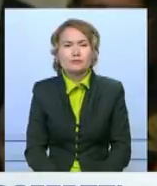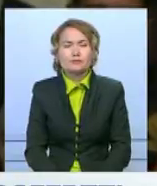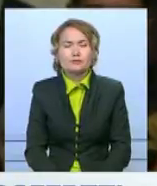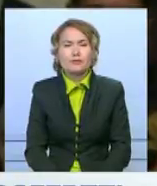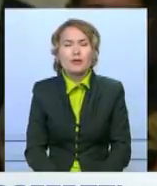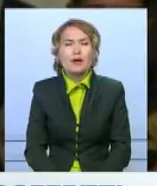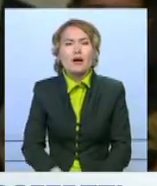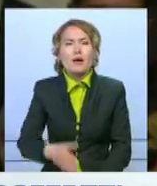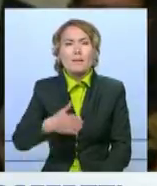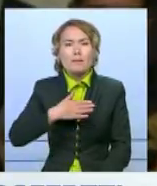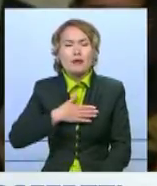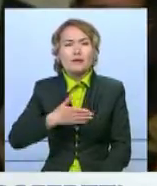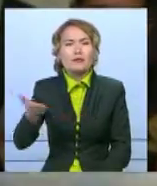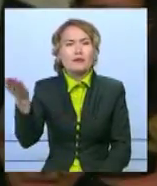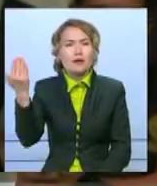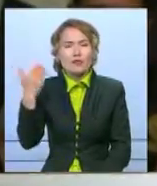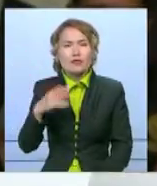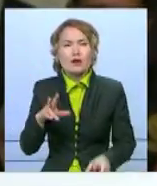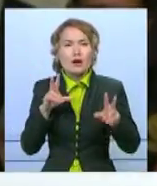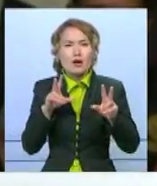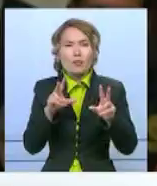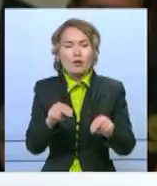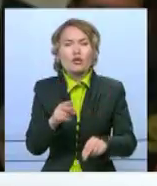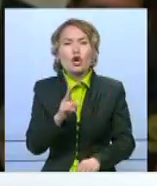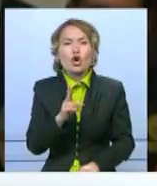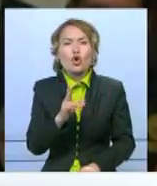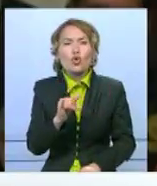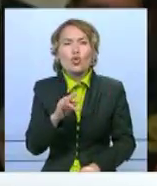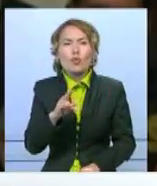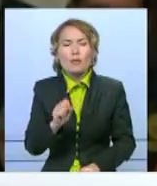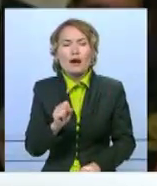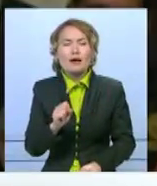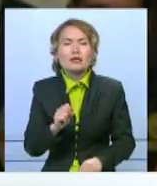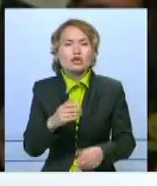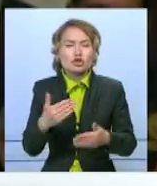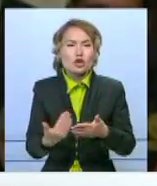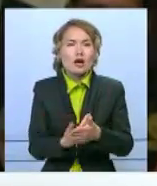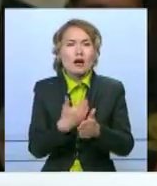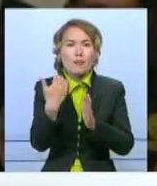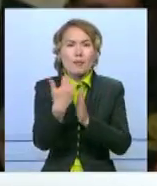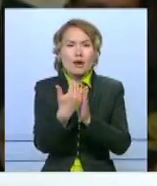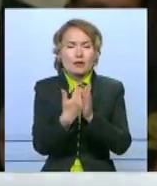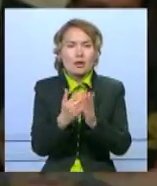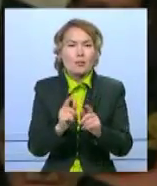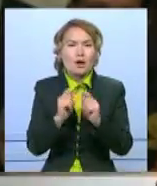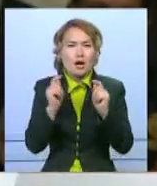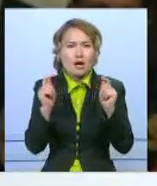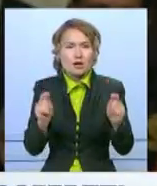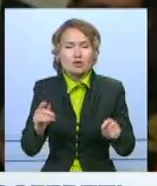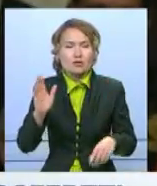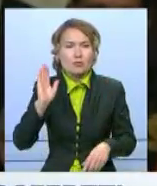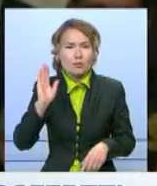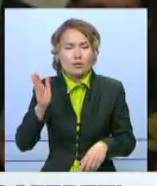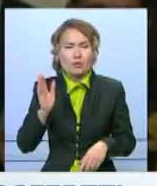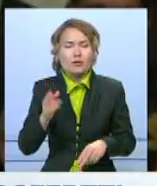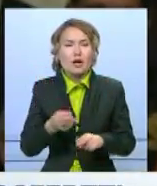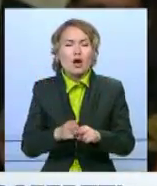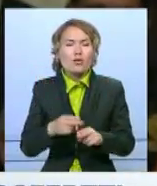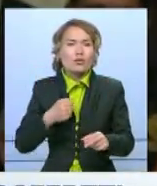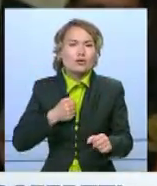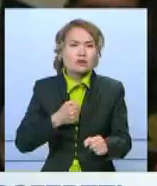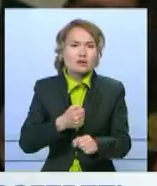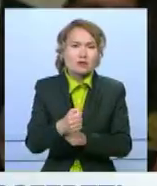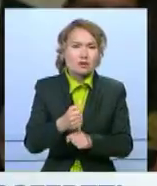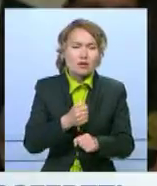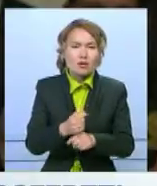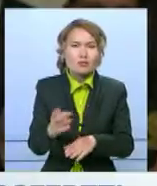Мен бұған дейін уәде бергенімдей Кубаға қатысты жаңа саясаттың жүзеге асырылатынын мәлімдеймін. Ондағы билік зорлық-зомбылықты